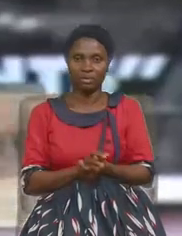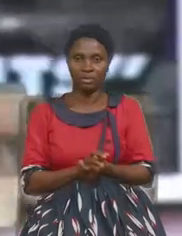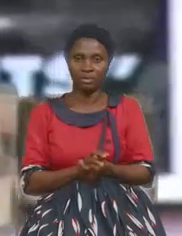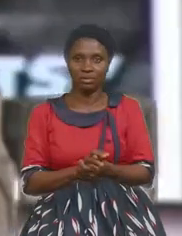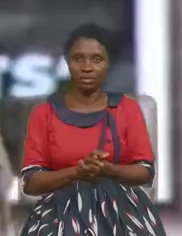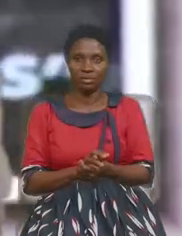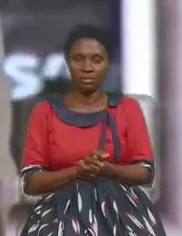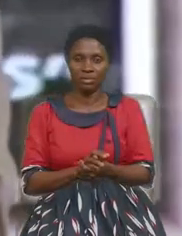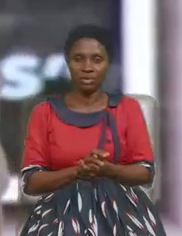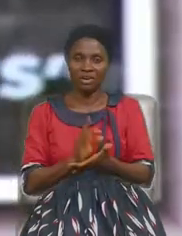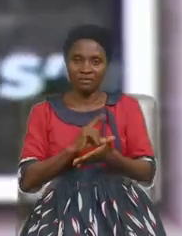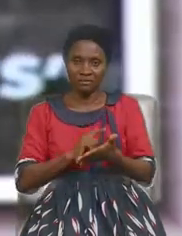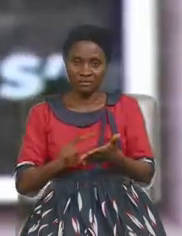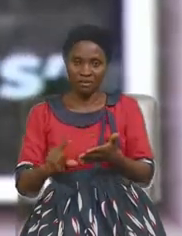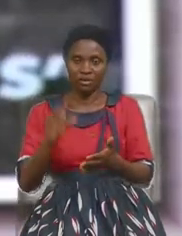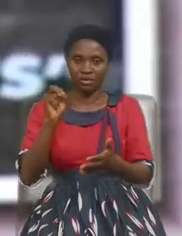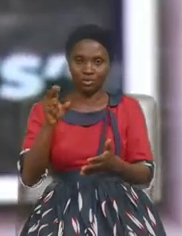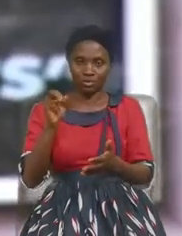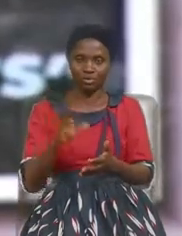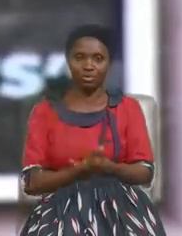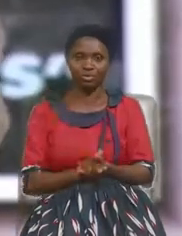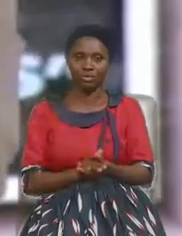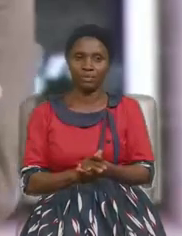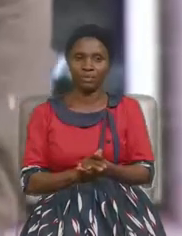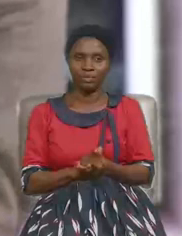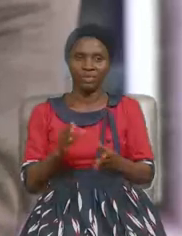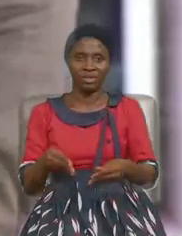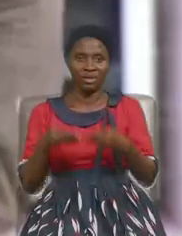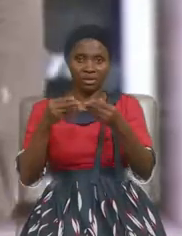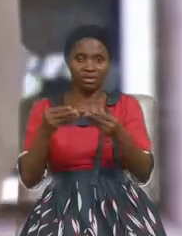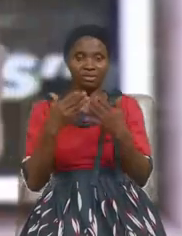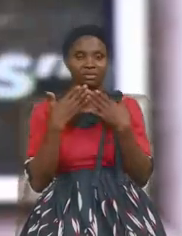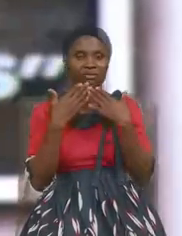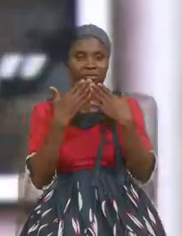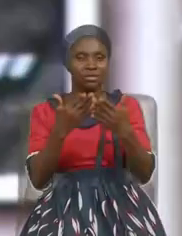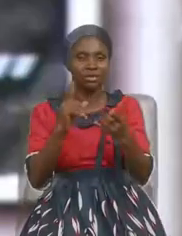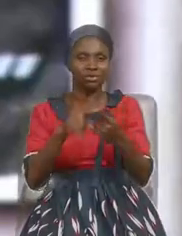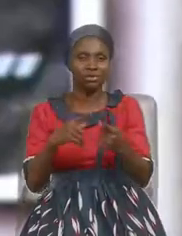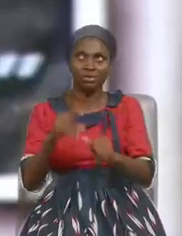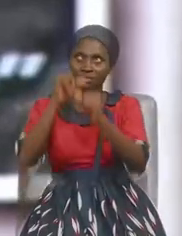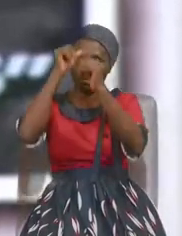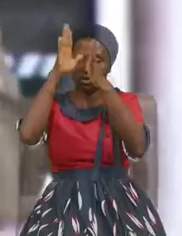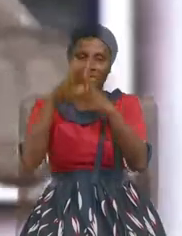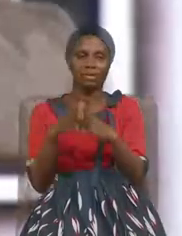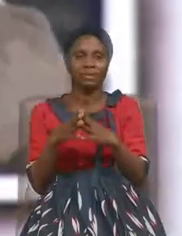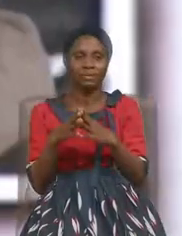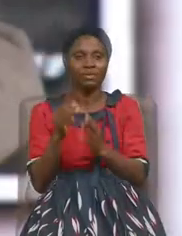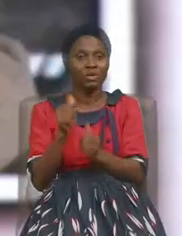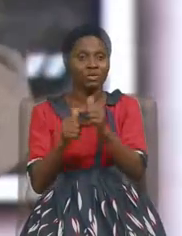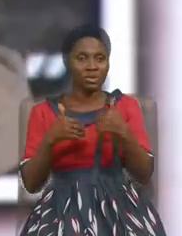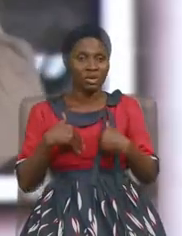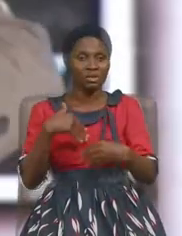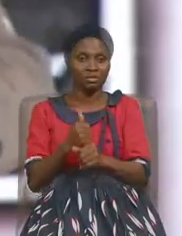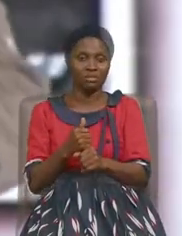verset 12. Rendez grâce au Père qui vous a rendu